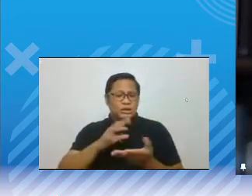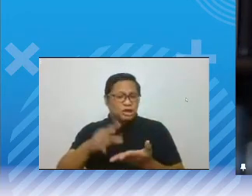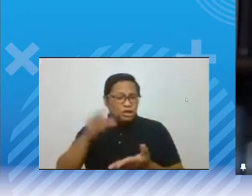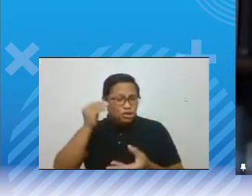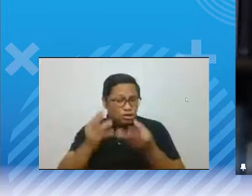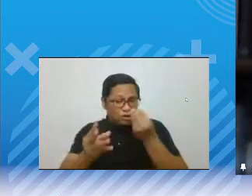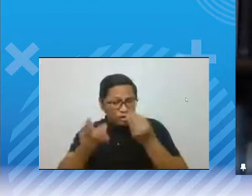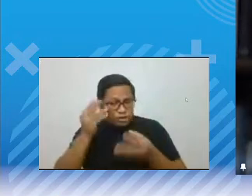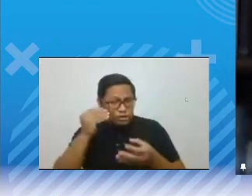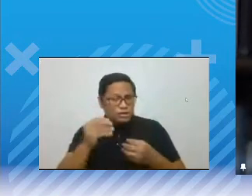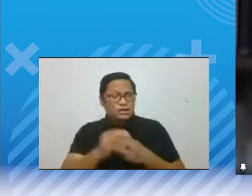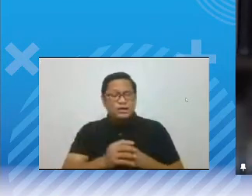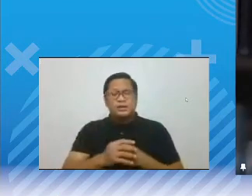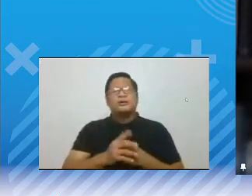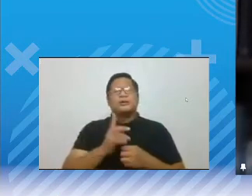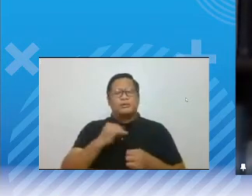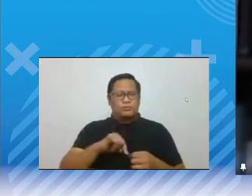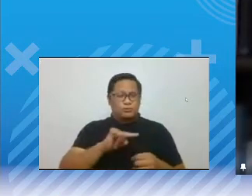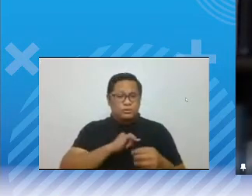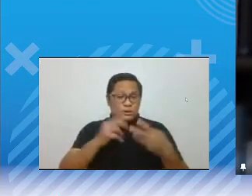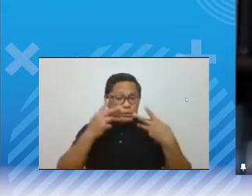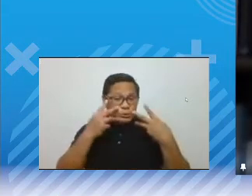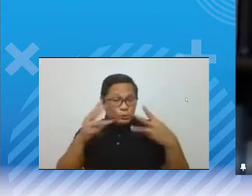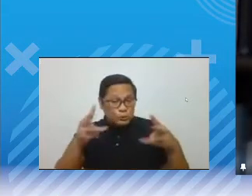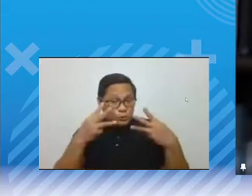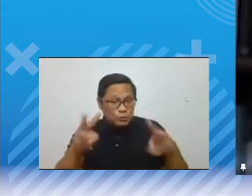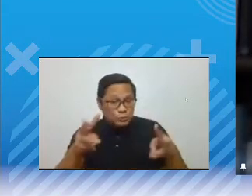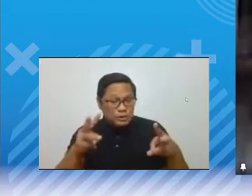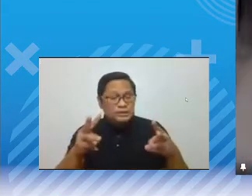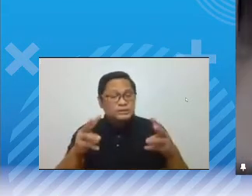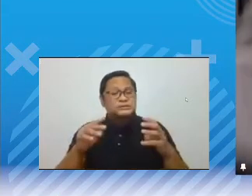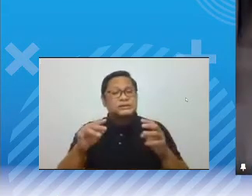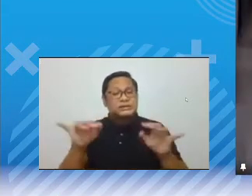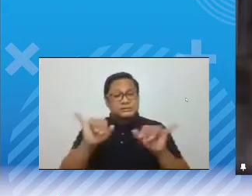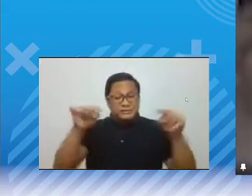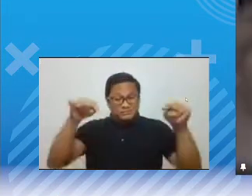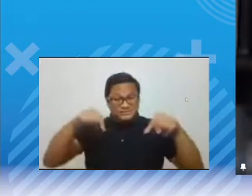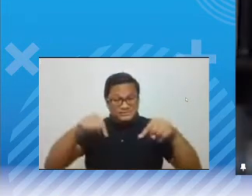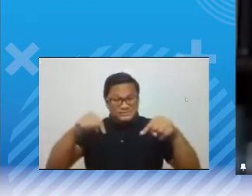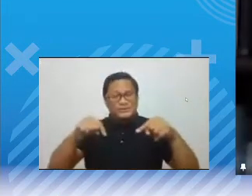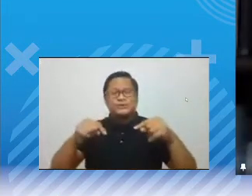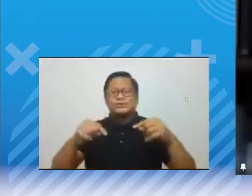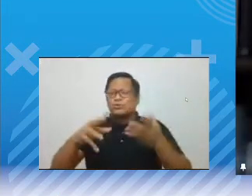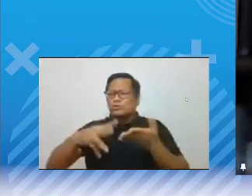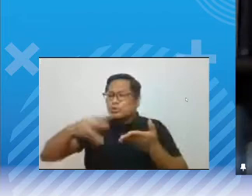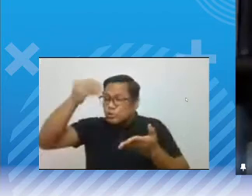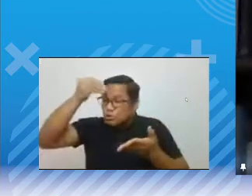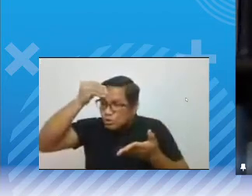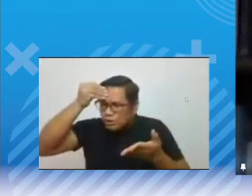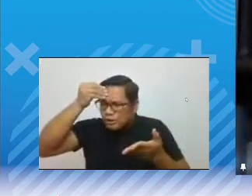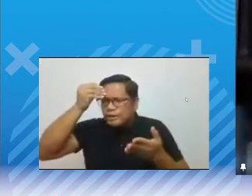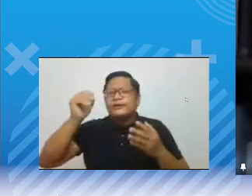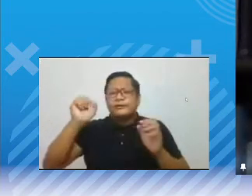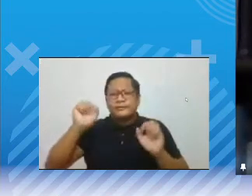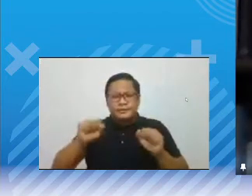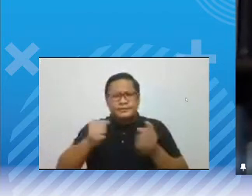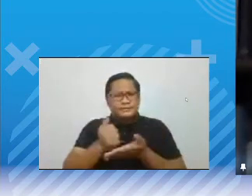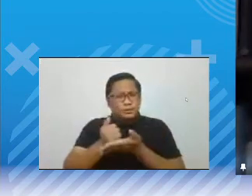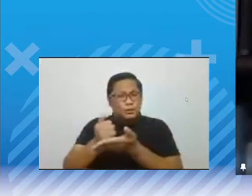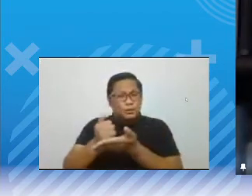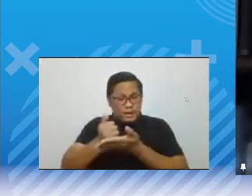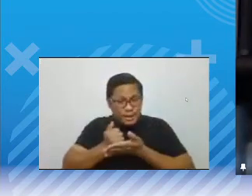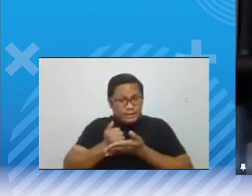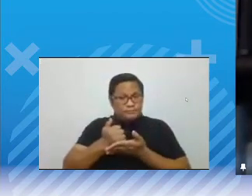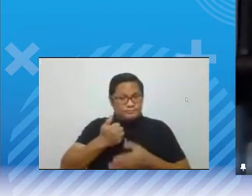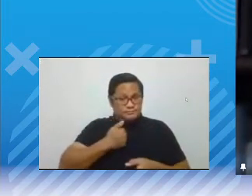tayong nakikinig, lagi tayong nanonood ng mga presentation katulad nito para malaman po natin kung paano po natin matutulungan yung sarili natin at